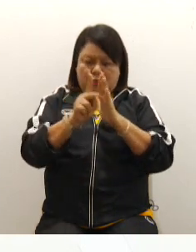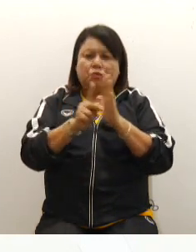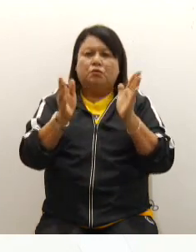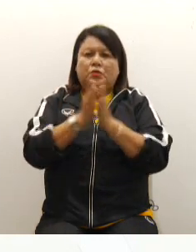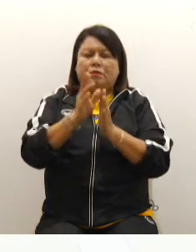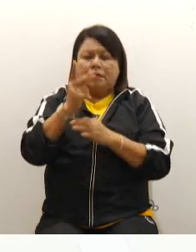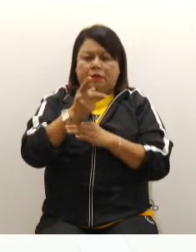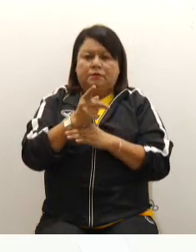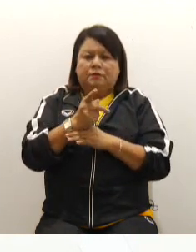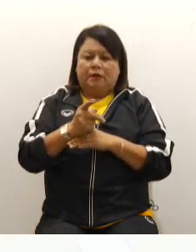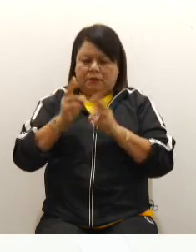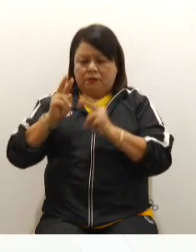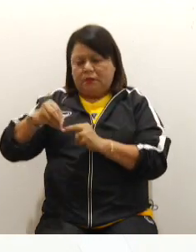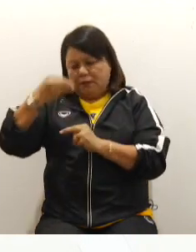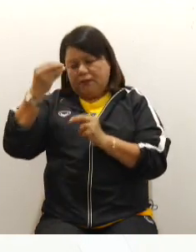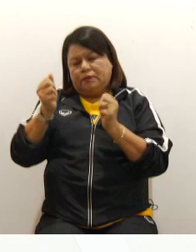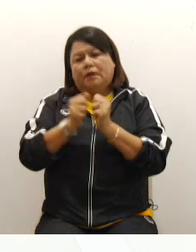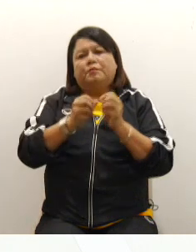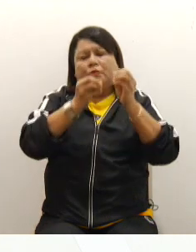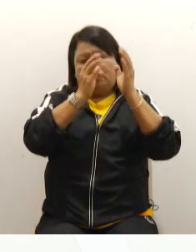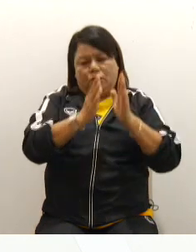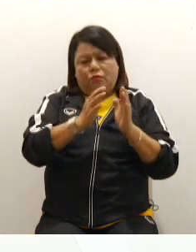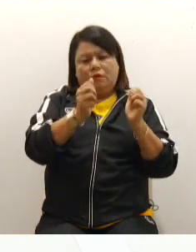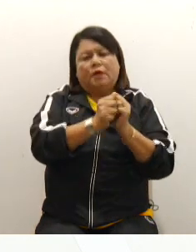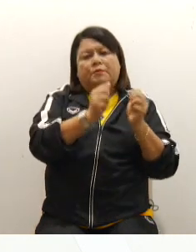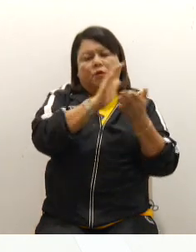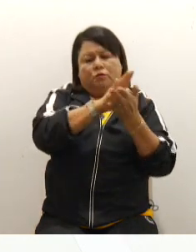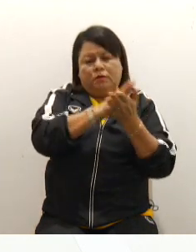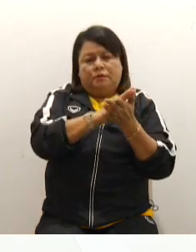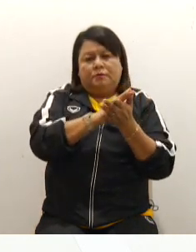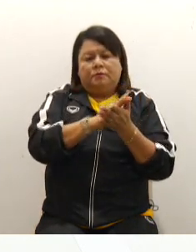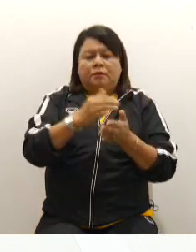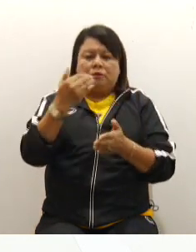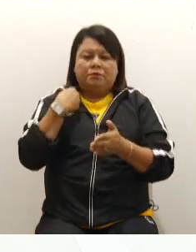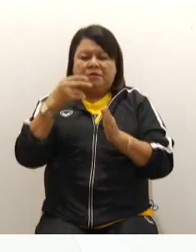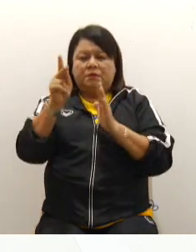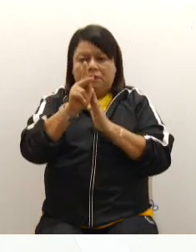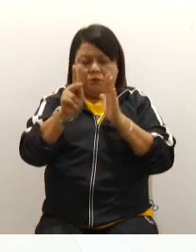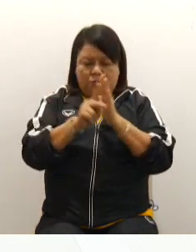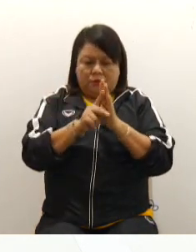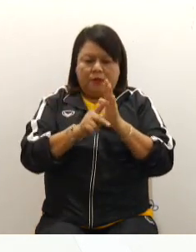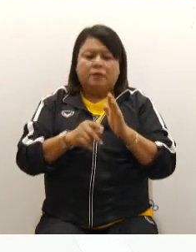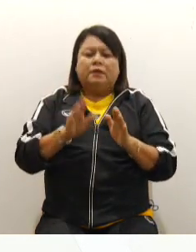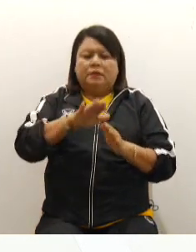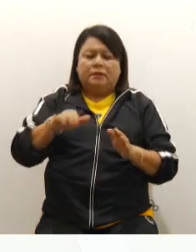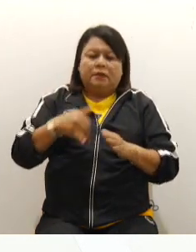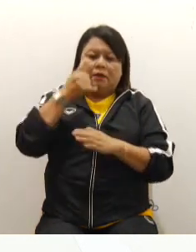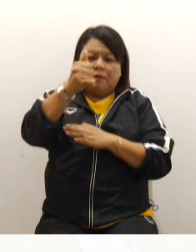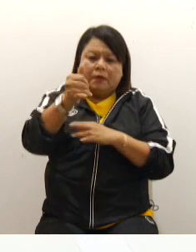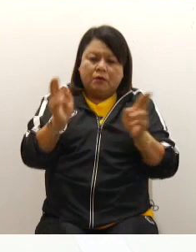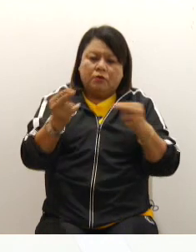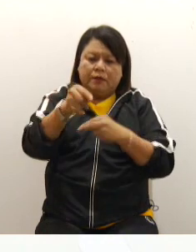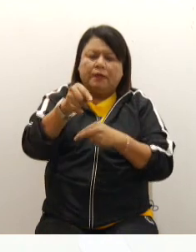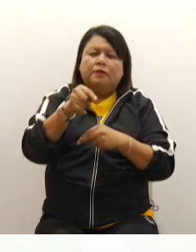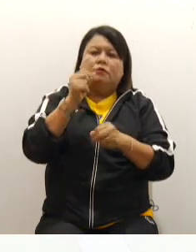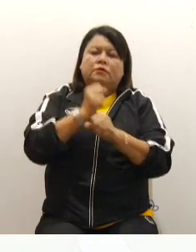ครับระหว่างผู้เรียนกับผู้สอนหรือกับโรงเรียนนะครับว่าจะต้องเรียนรู้เลยว่าเข้าไปห้องเนี้ยจะต้องทำอย่างไรนะครับและ